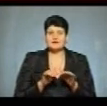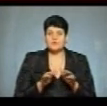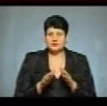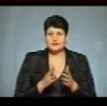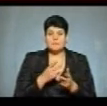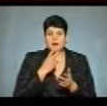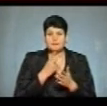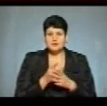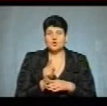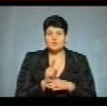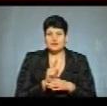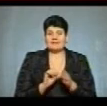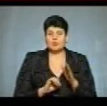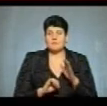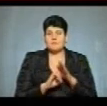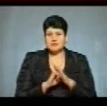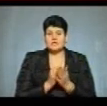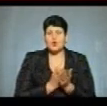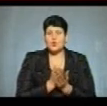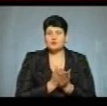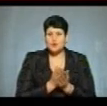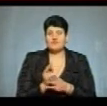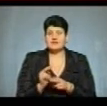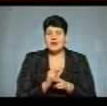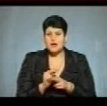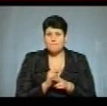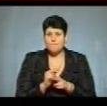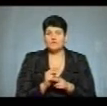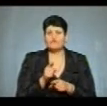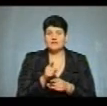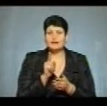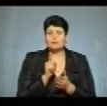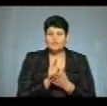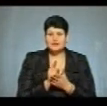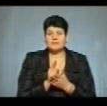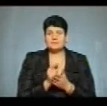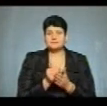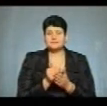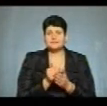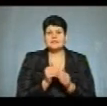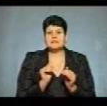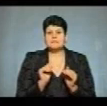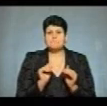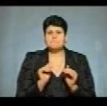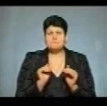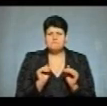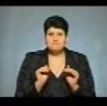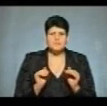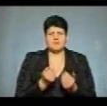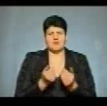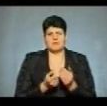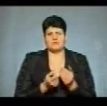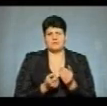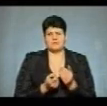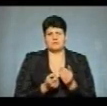передбачені нормативною базою щодо обслуговування, ремонту, вони повинні запобігти або звести до мінімуму появу